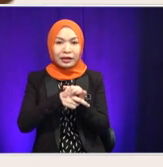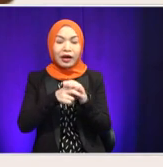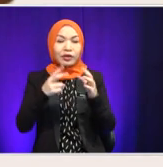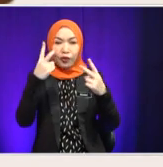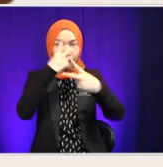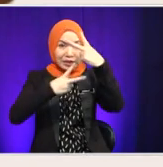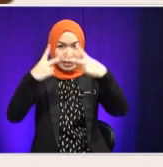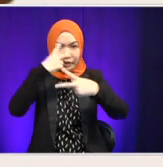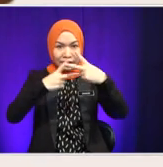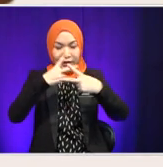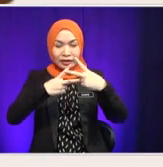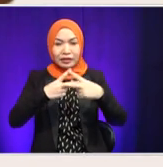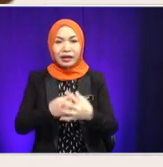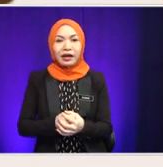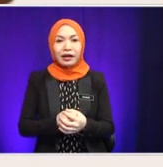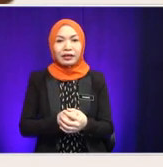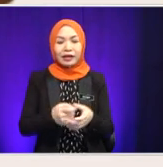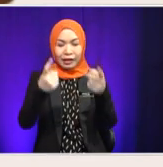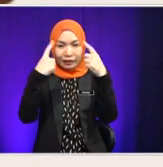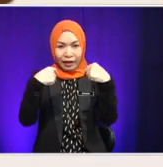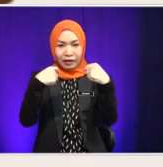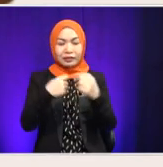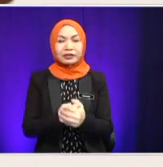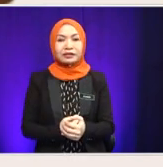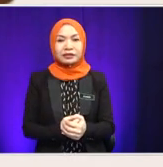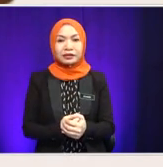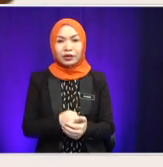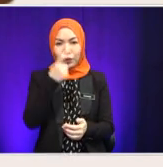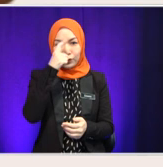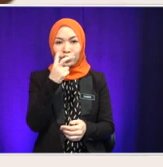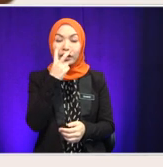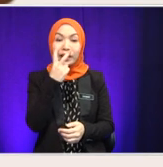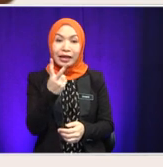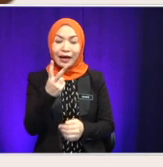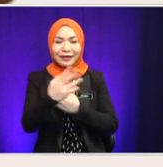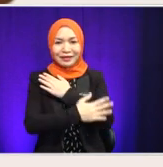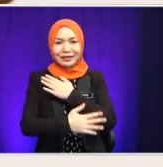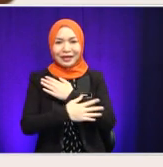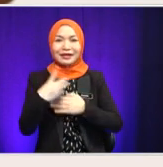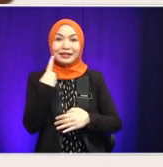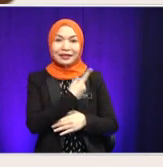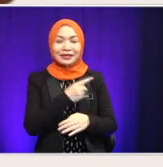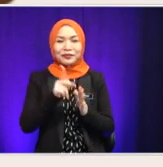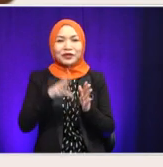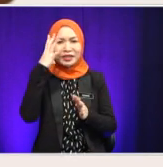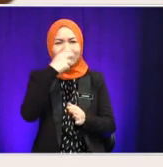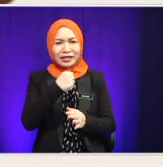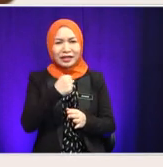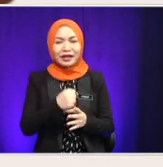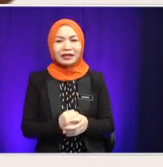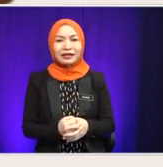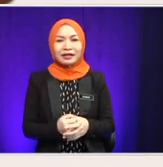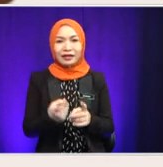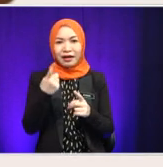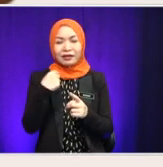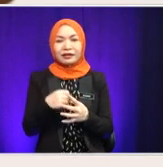kalau kita ini merupakan sebuah negara yang unik dengan berbagai kaum tak kiri sama lewat kau Melayu kaum Cina kaum